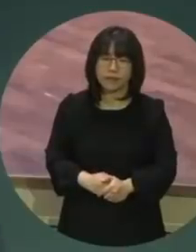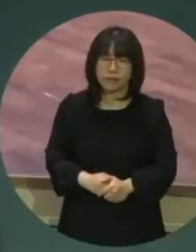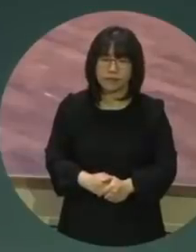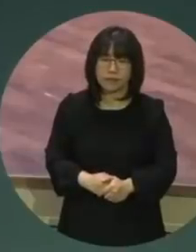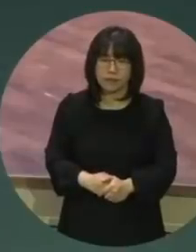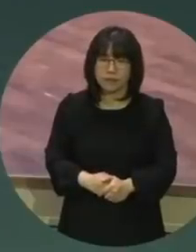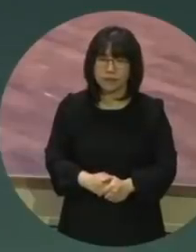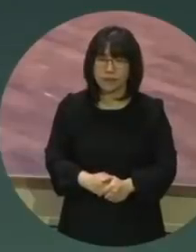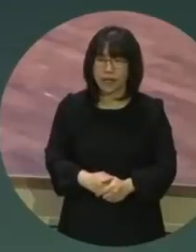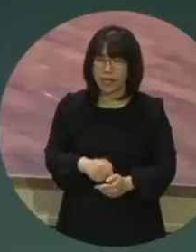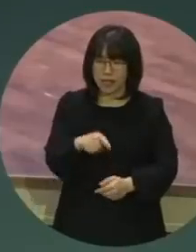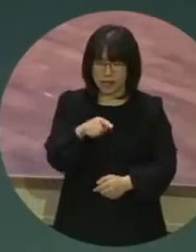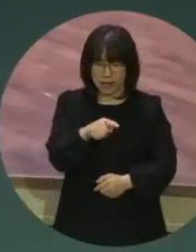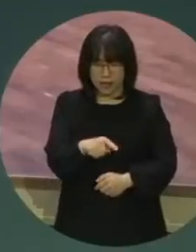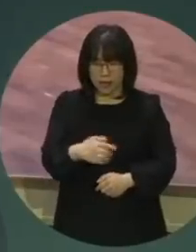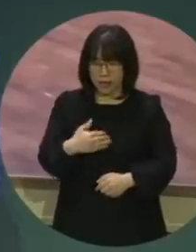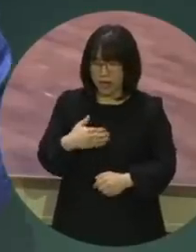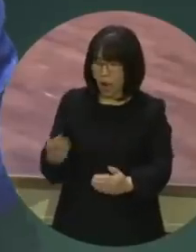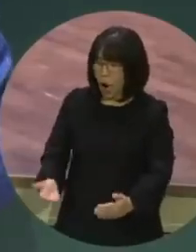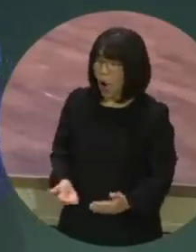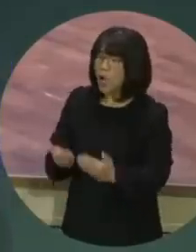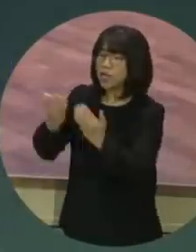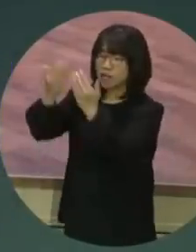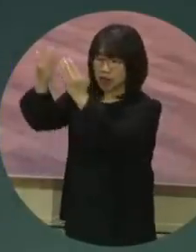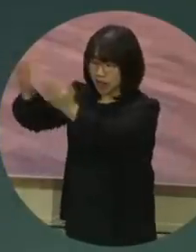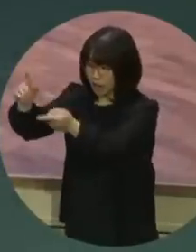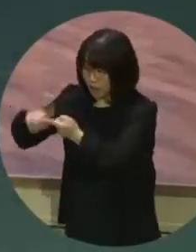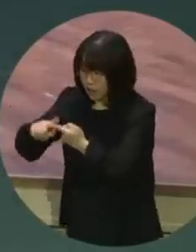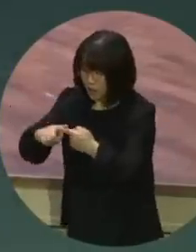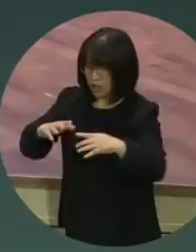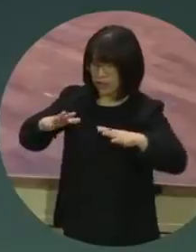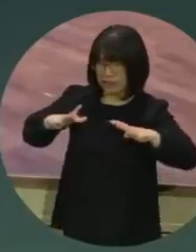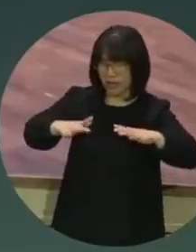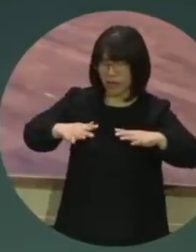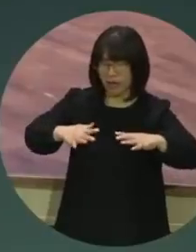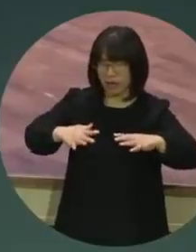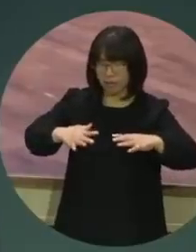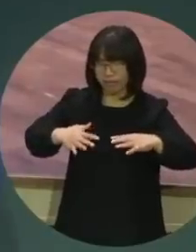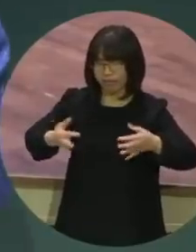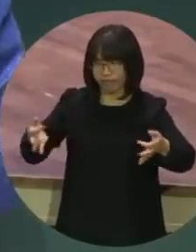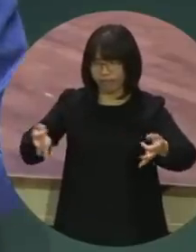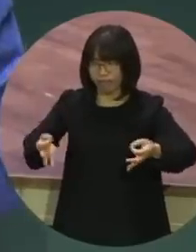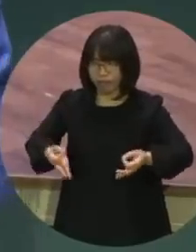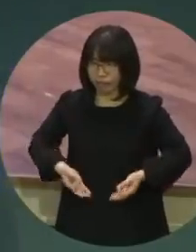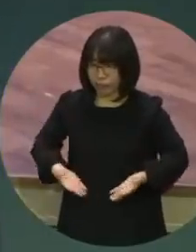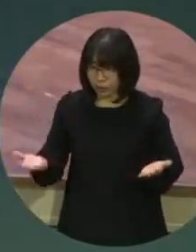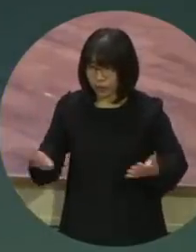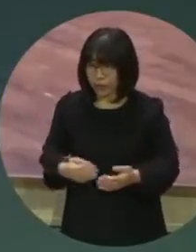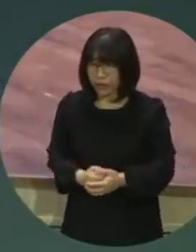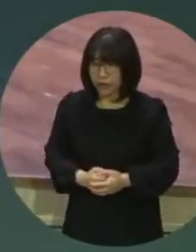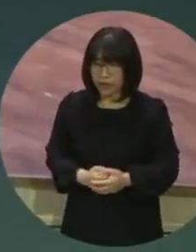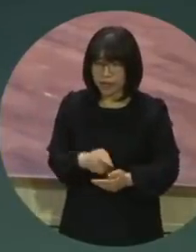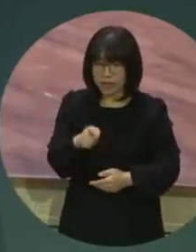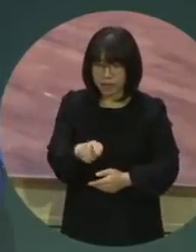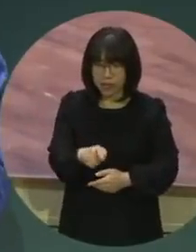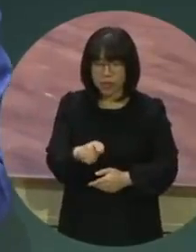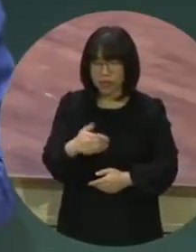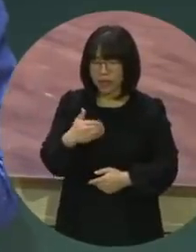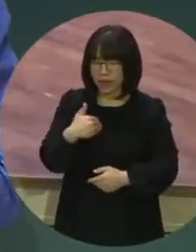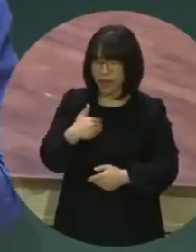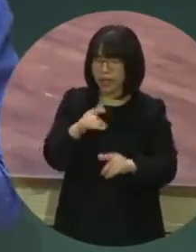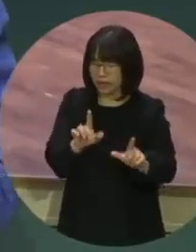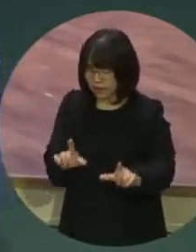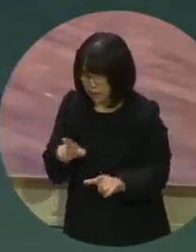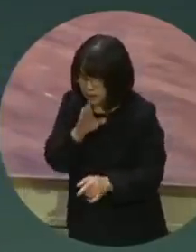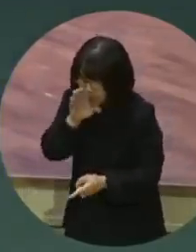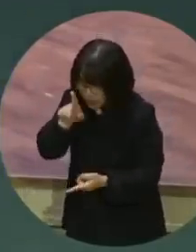것도 없고 금방 질 것도 없고 뭐 뽐낼 것도 없어요. 당연한 거예요. 내가 구원 받았는데 이게 삶이 돼야 돼요.